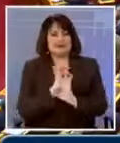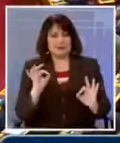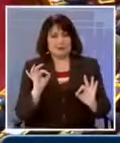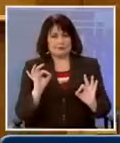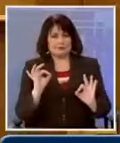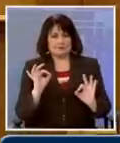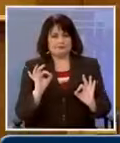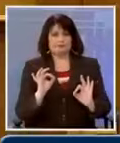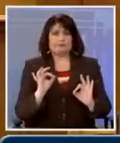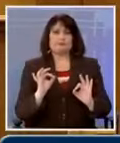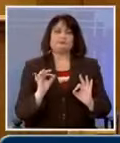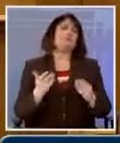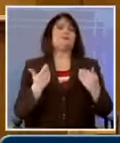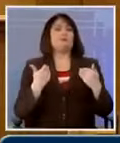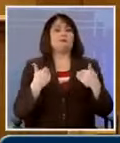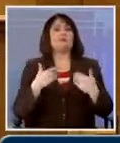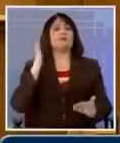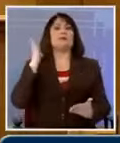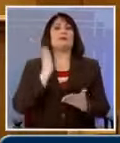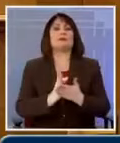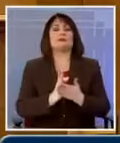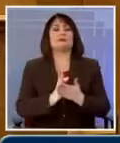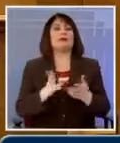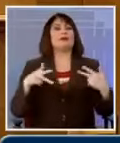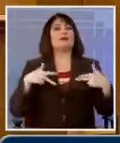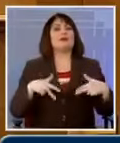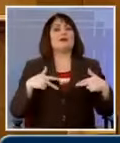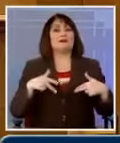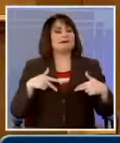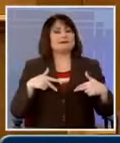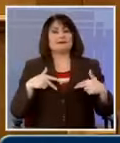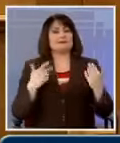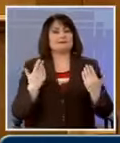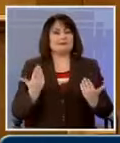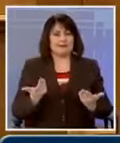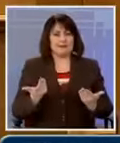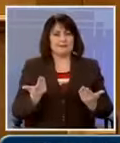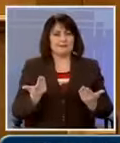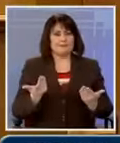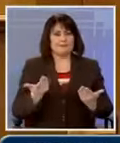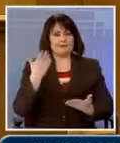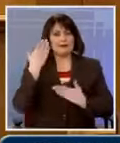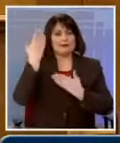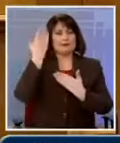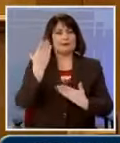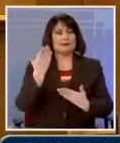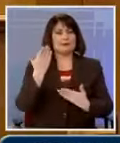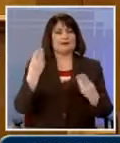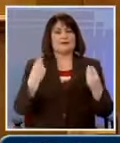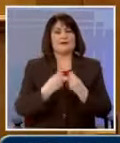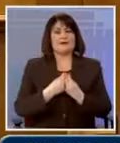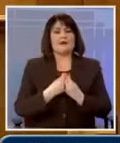ότι η αμετάκλητη απόφαση της κυβέρνησής μας είναι να τιμήσει και να